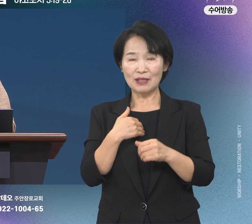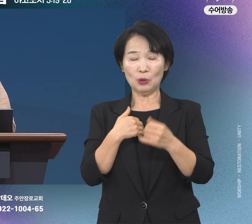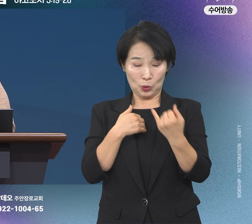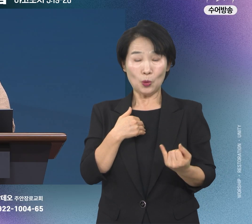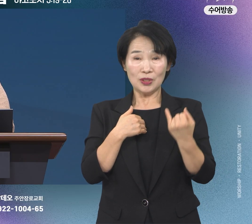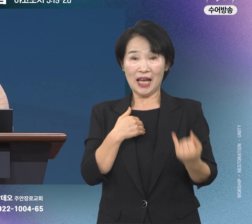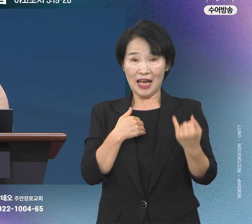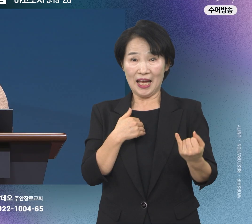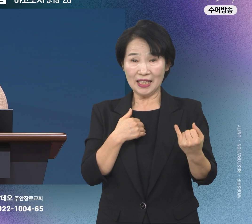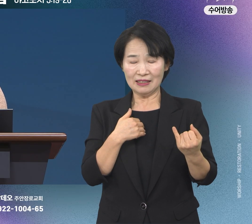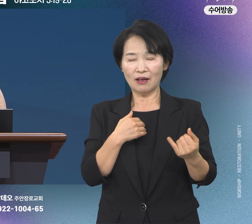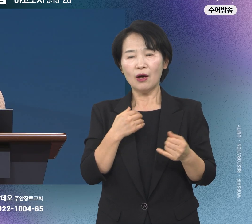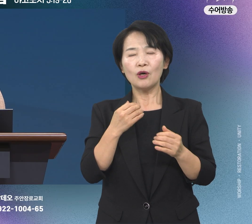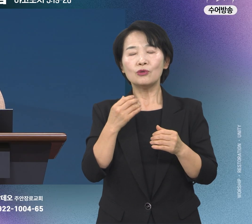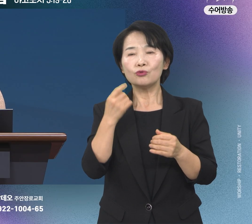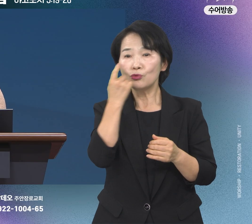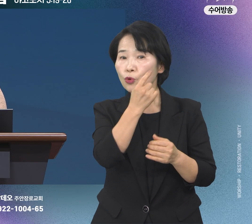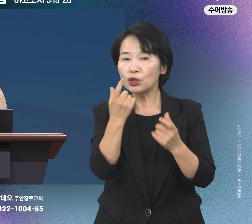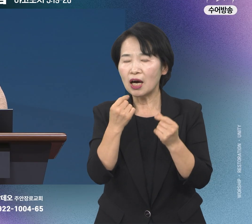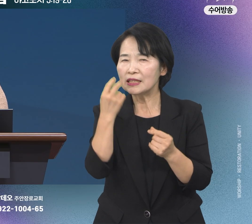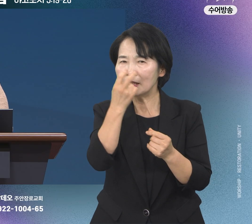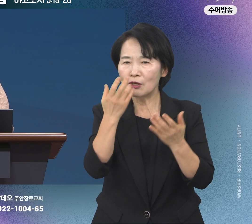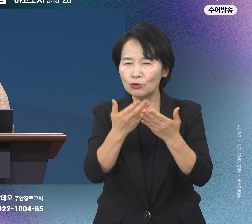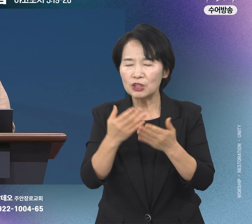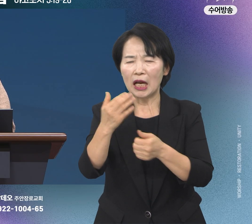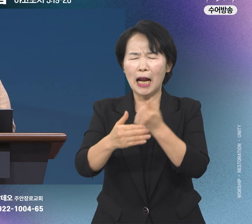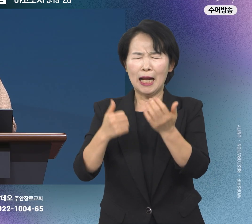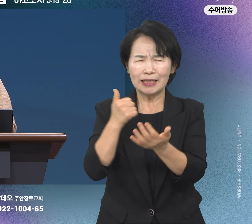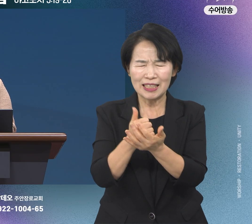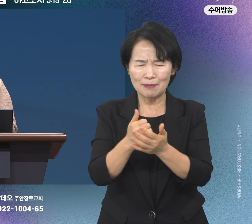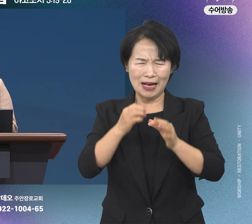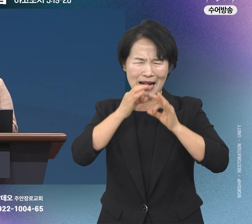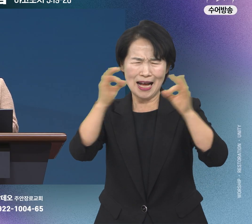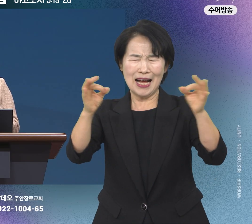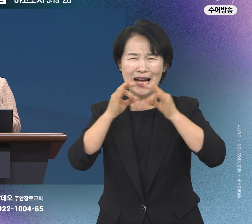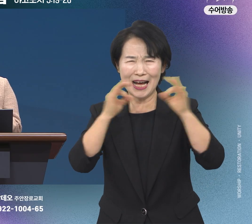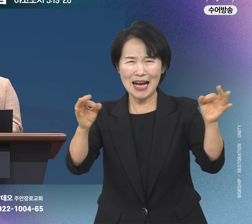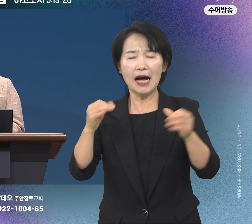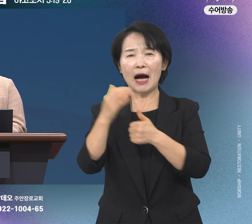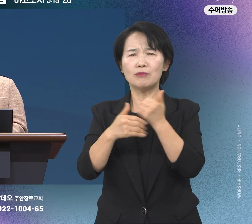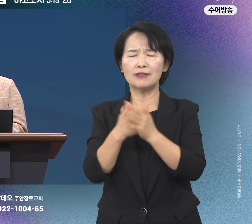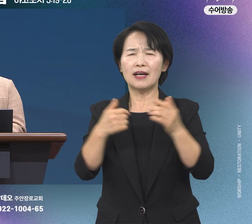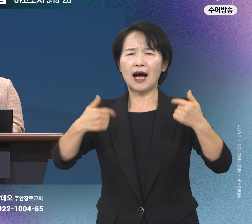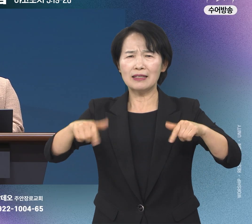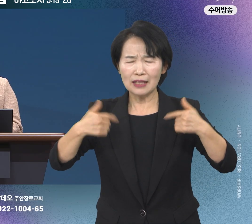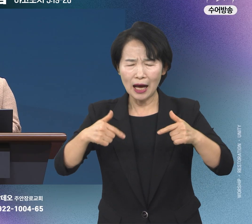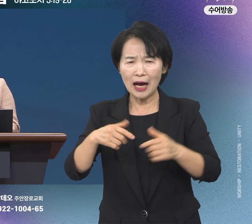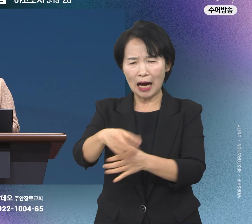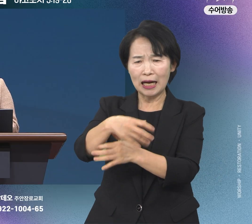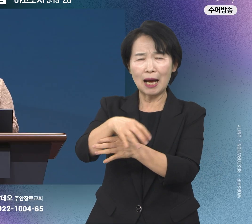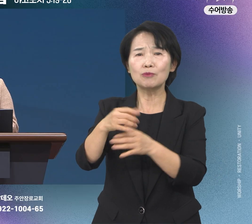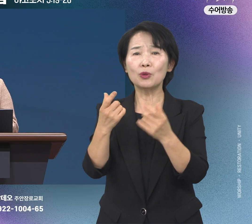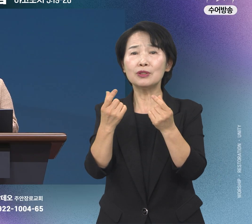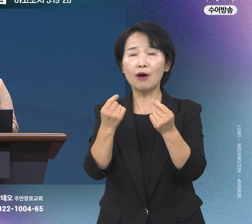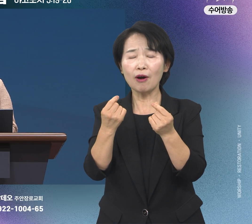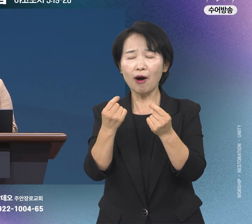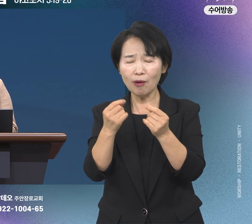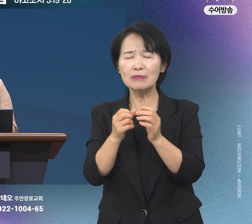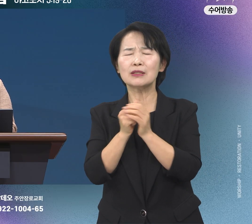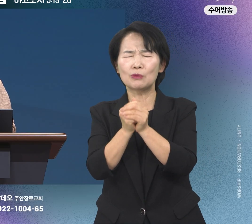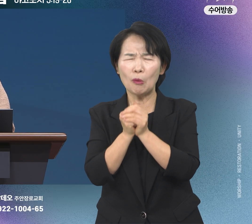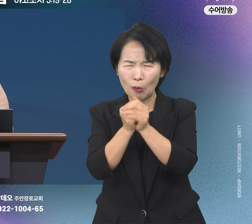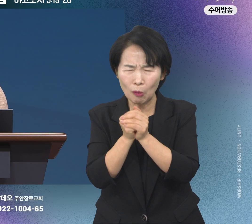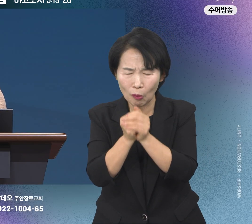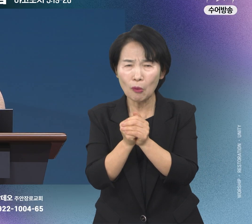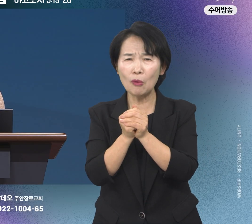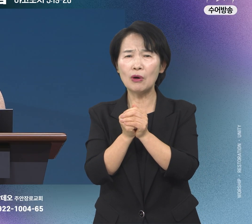동생도 눈동자와 같이 지켜주시는 하나님, 이 기도 소리가 저희의 아침 울림 알람 소리였고, 항상 눈곱도 떼지 않은